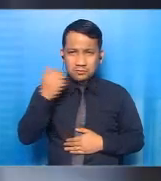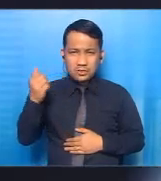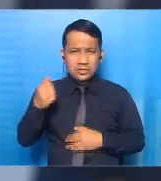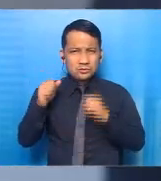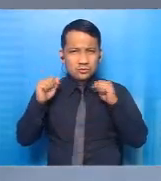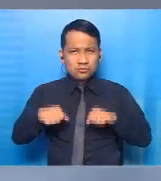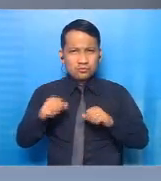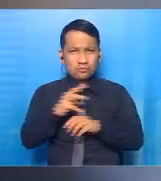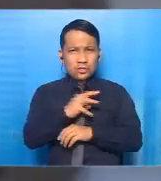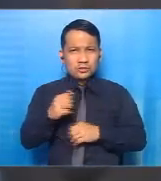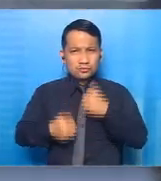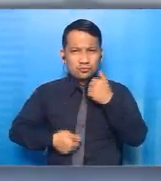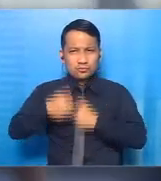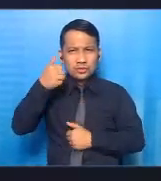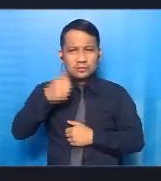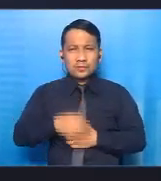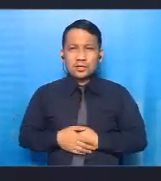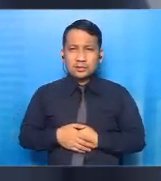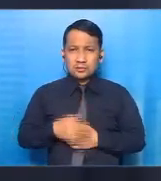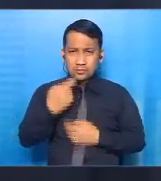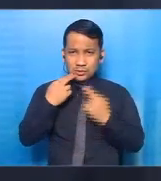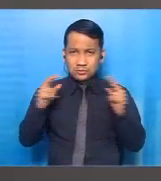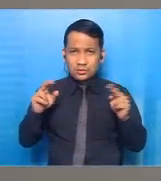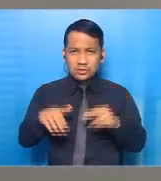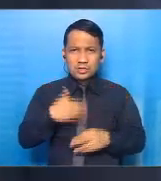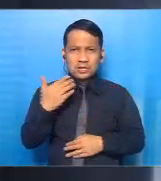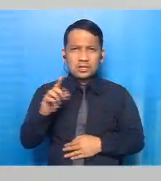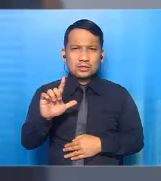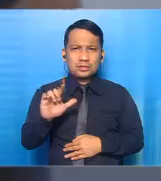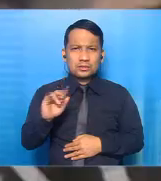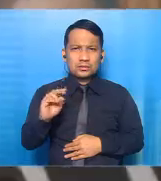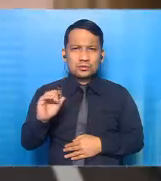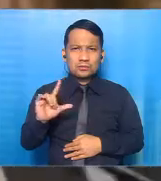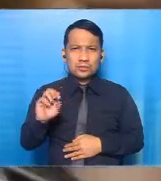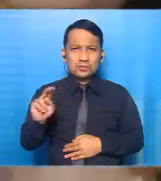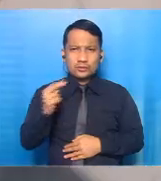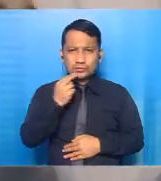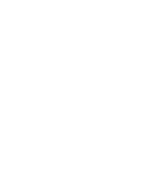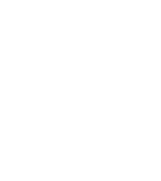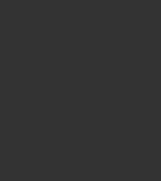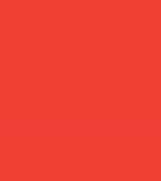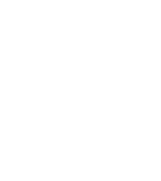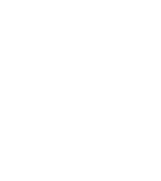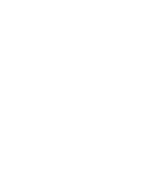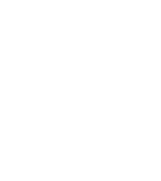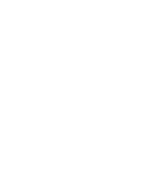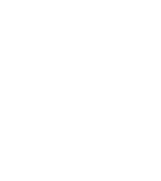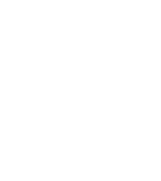Nagbabalita mula sa Frontline, Lynn Olivario, News 5.